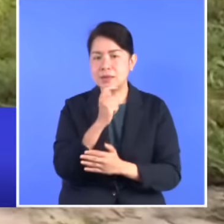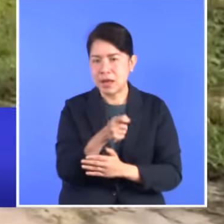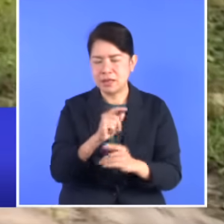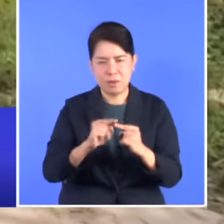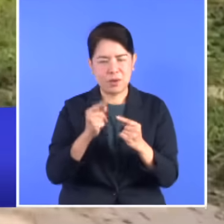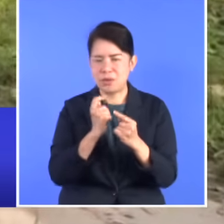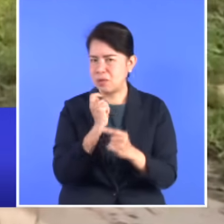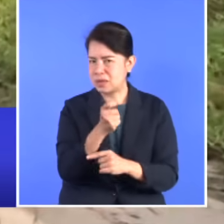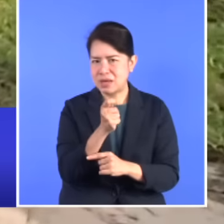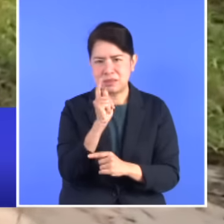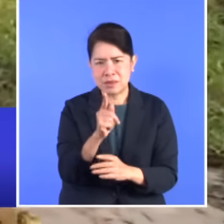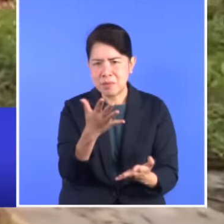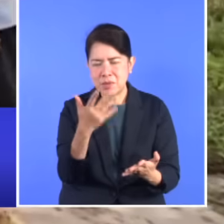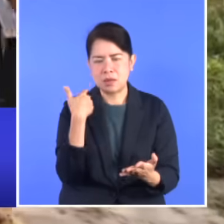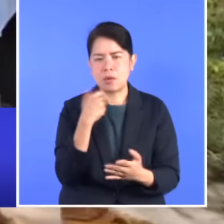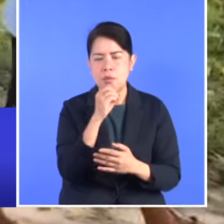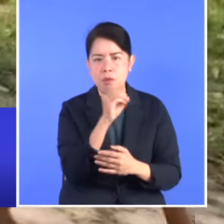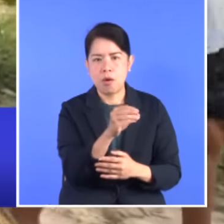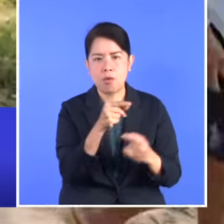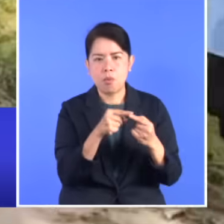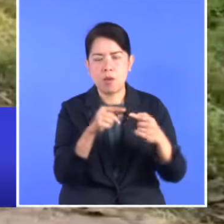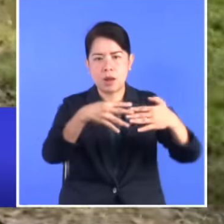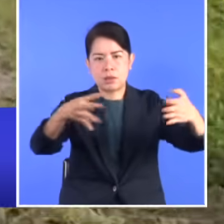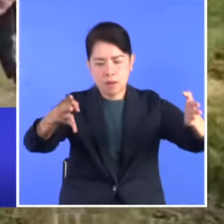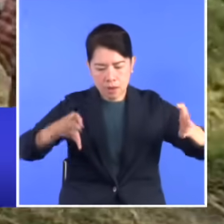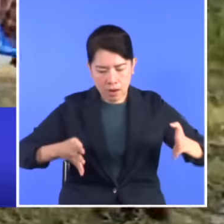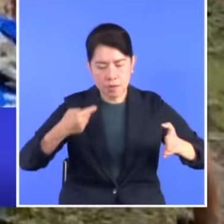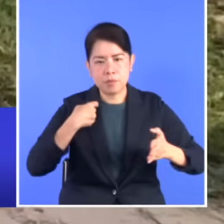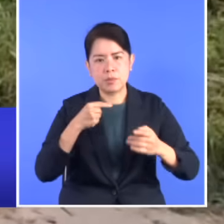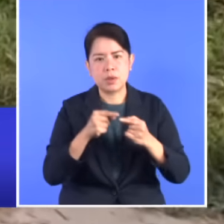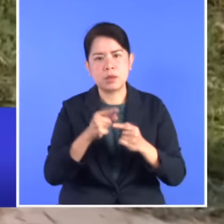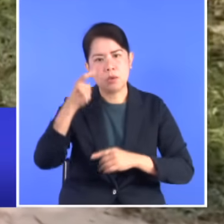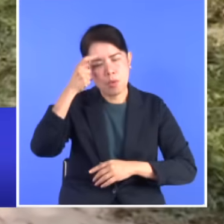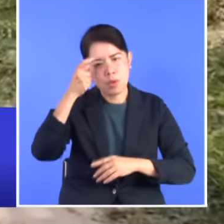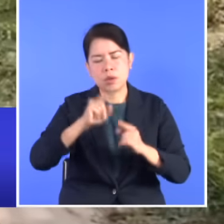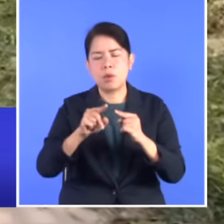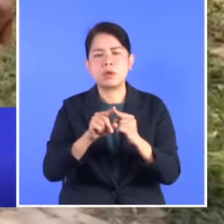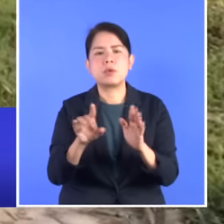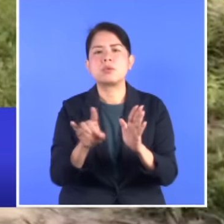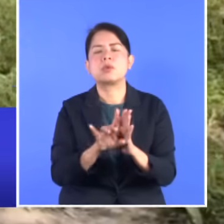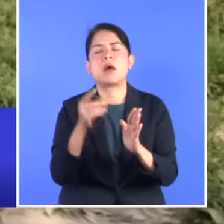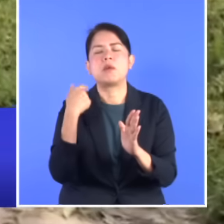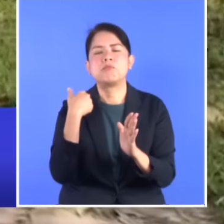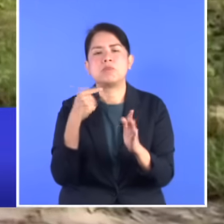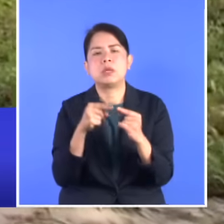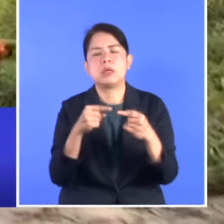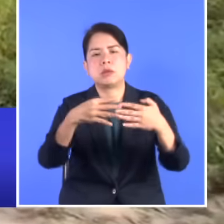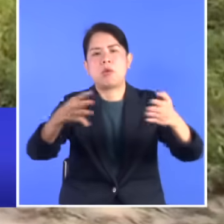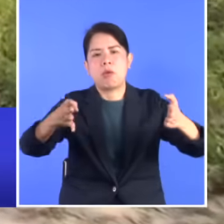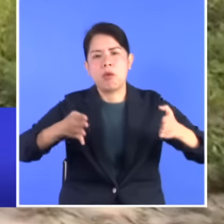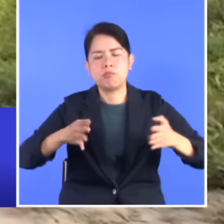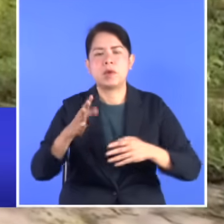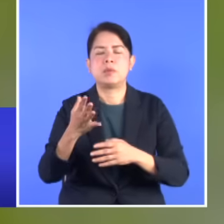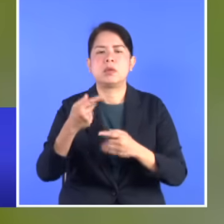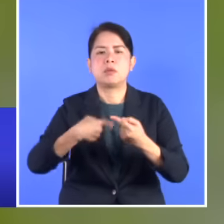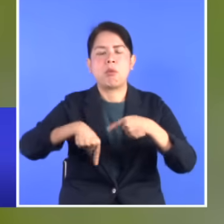ขังวัวก็รับปากว่าจะขังแต่ปิดประตูรั้วแต่ก็ปล่อยวัวให้ออกมาอยู่ดีนี่ชาวบ้านบอกแบบนี้เรื่องนี้เคยไปร้อง